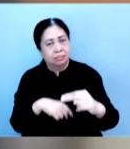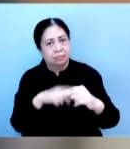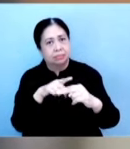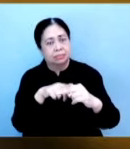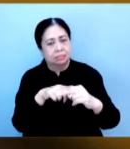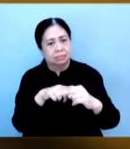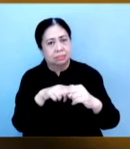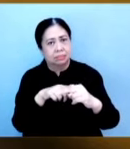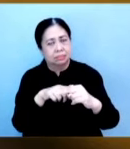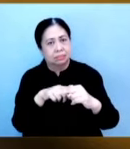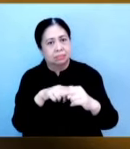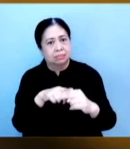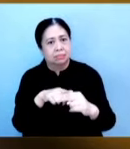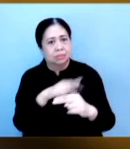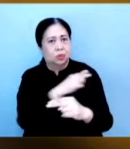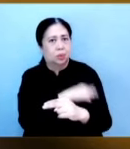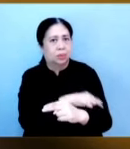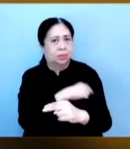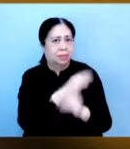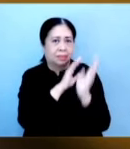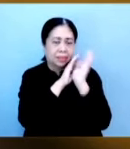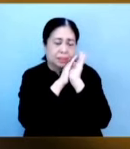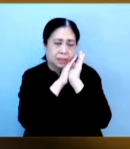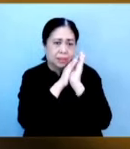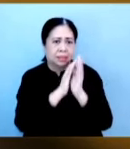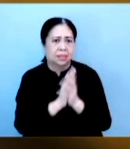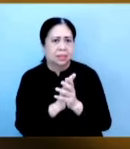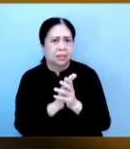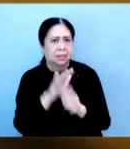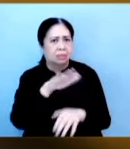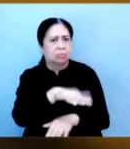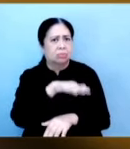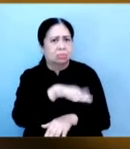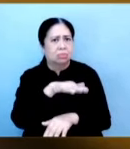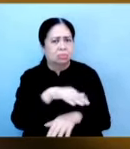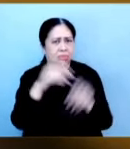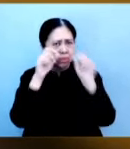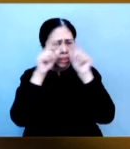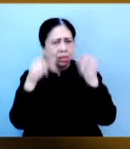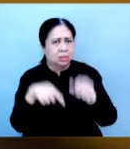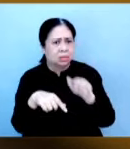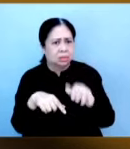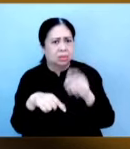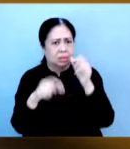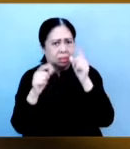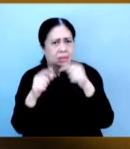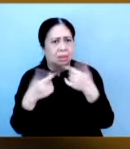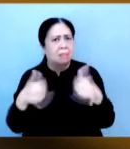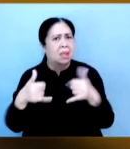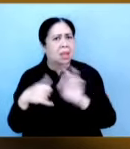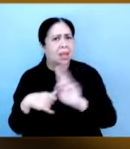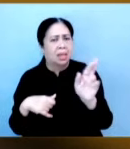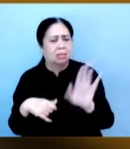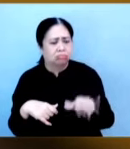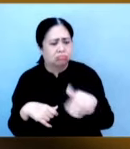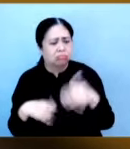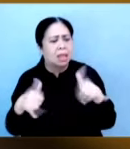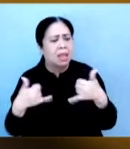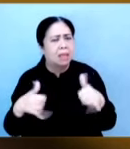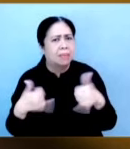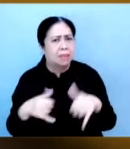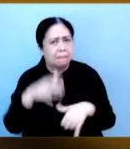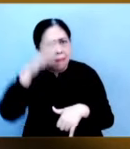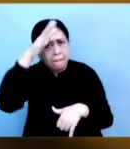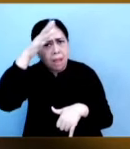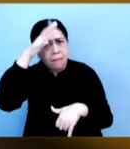sa sa bed pinapagising niya Sabi niya ano magpe-play na daw sila para papa